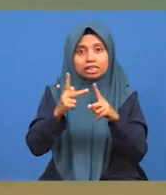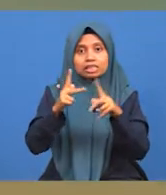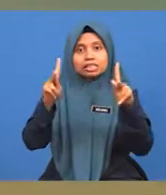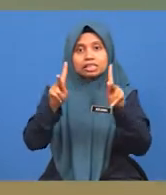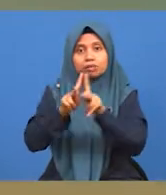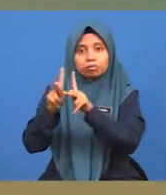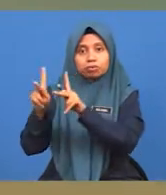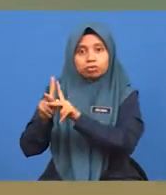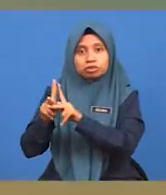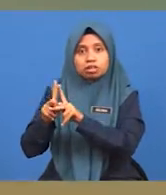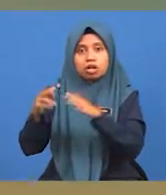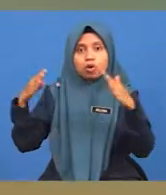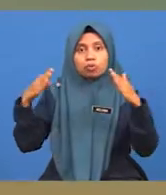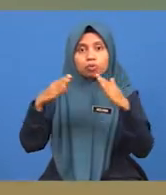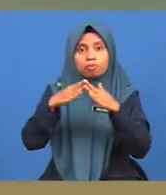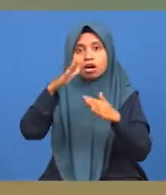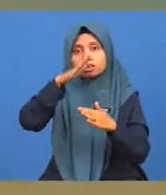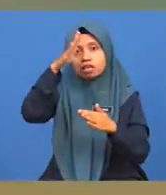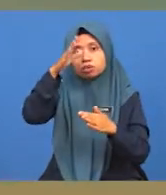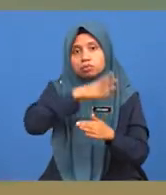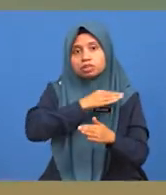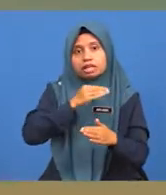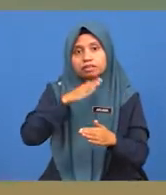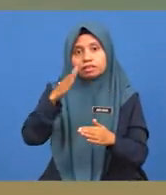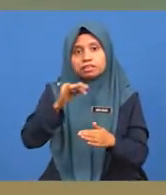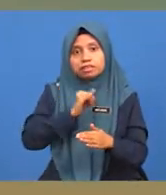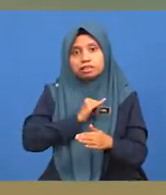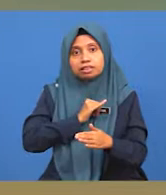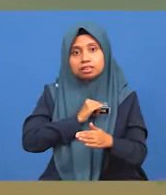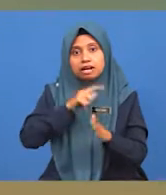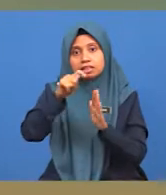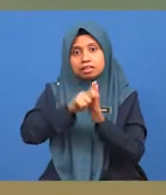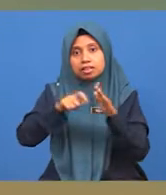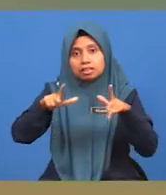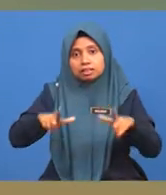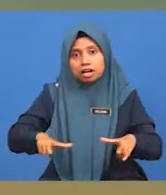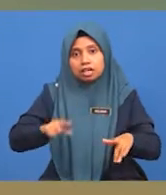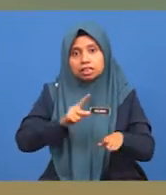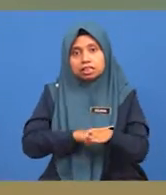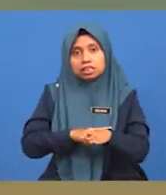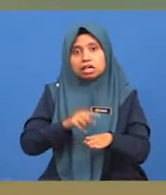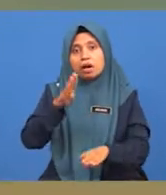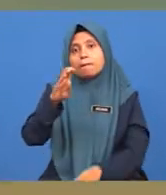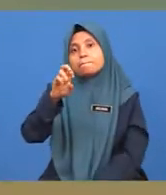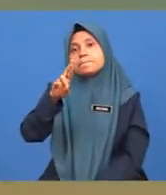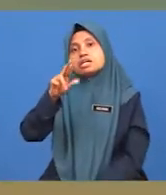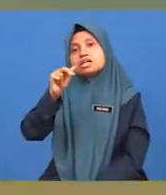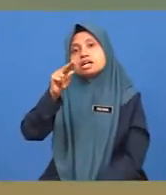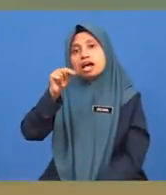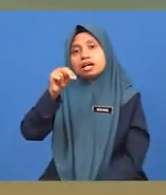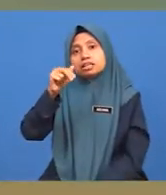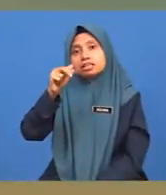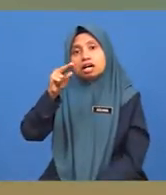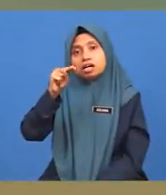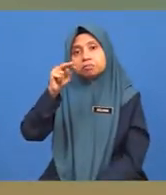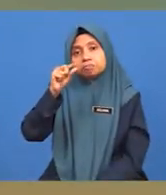telah pulang ke kampung. Rumah datuk dan nenek saya terletak di